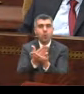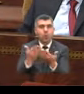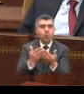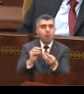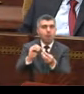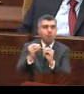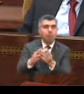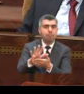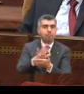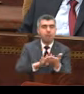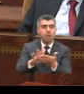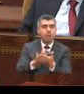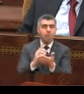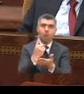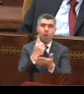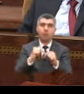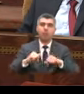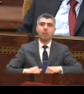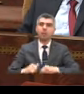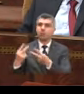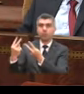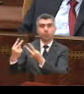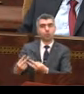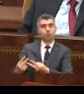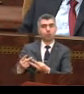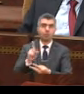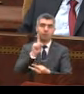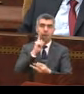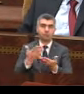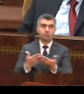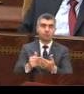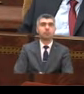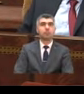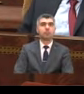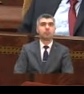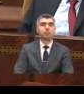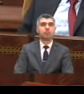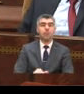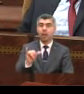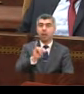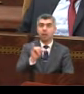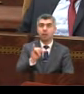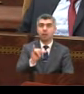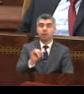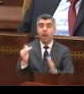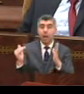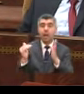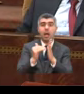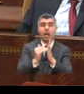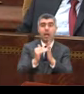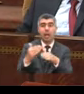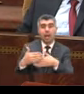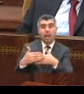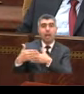الانشغالات ديالهم، وكتحضر وزيرة وحيدة. وهذا على وحنا على شنو؟ وحنا في نهاية الولاية، حنا